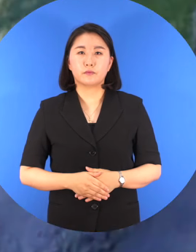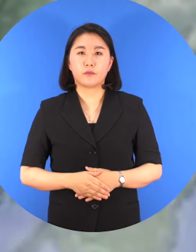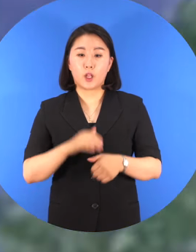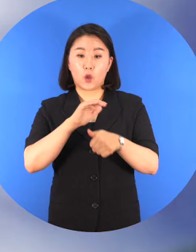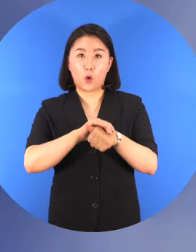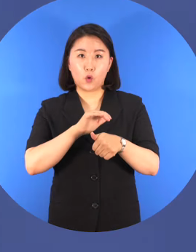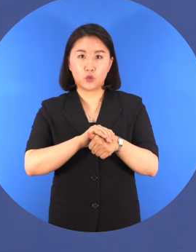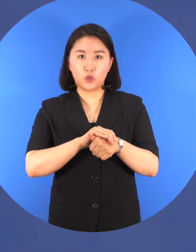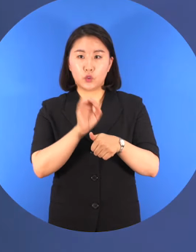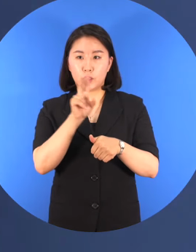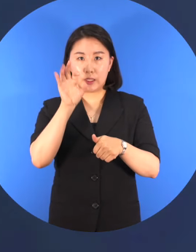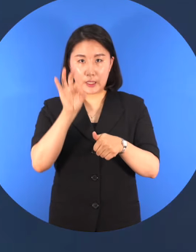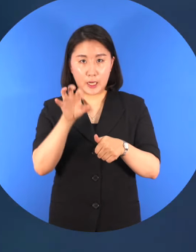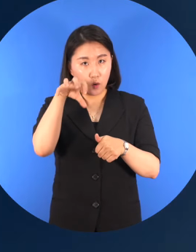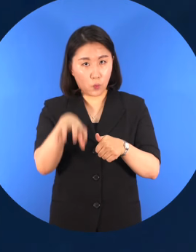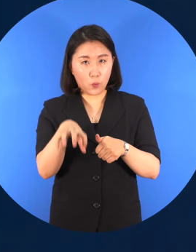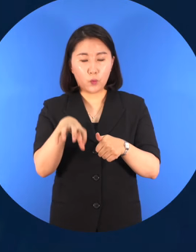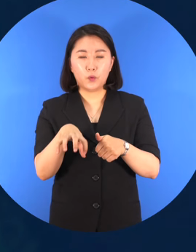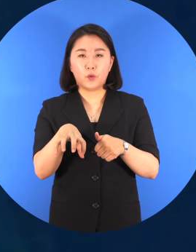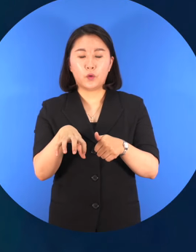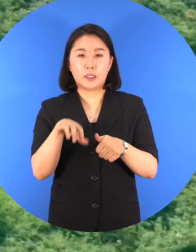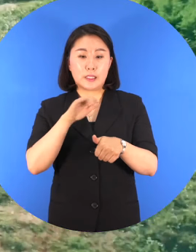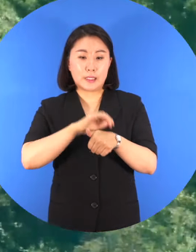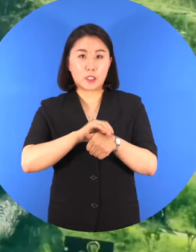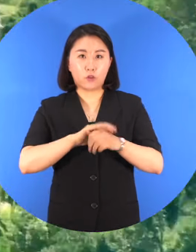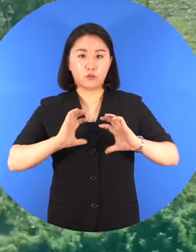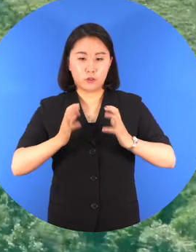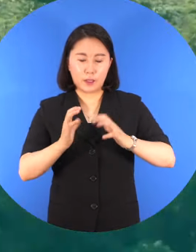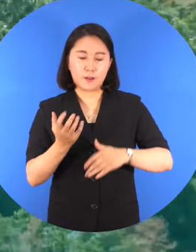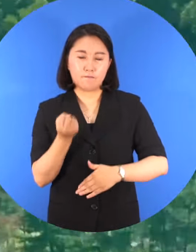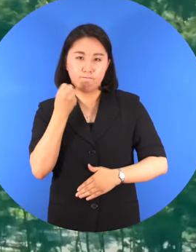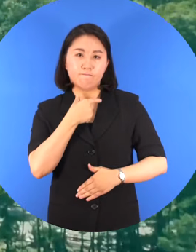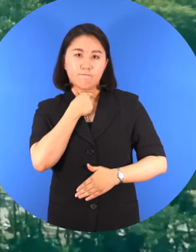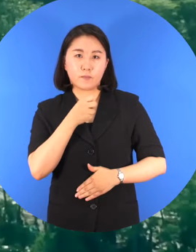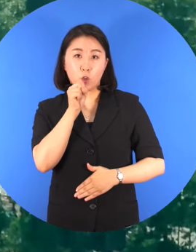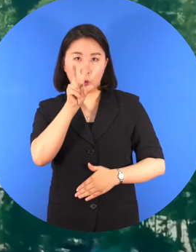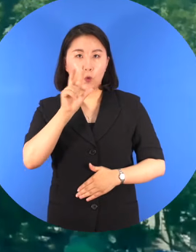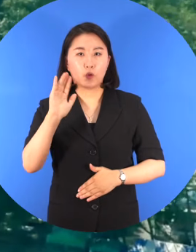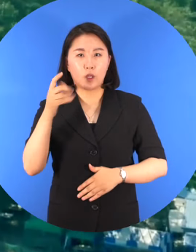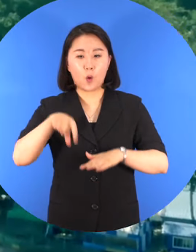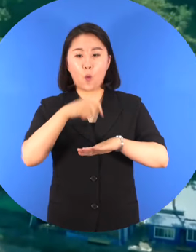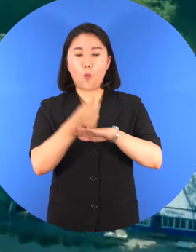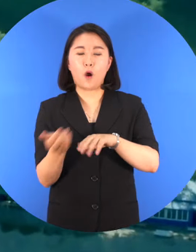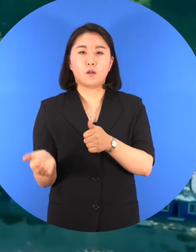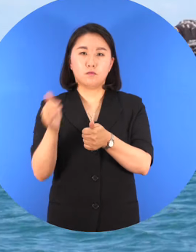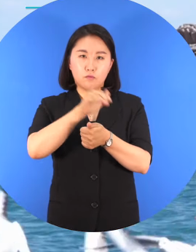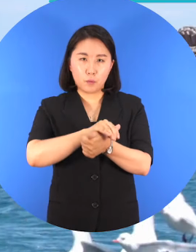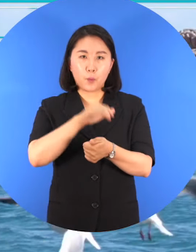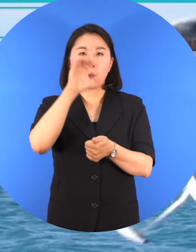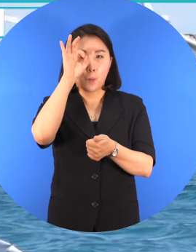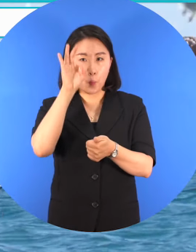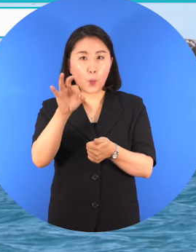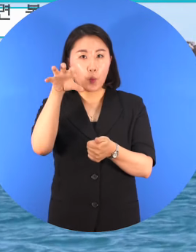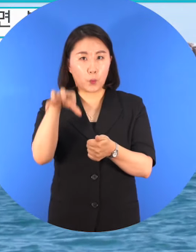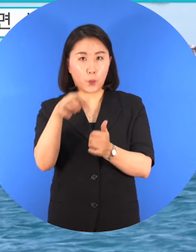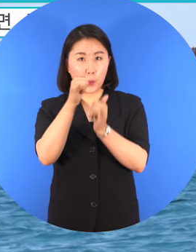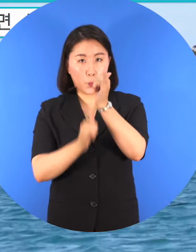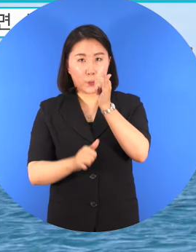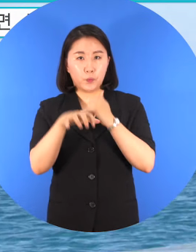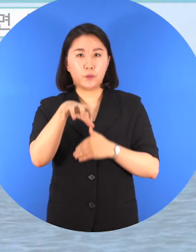경주시 양북면 봉길리, 신라를 지키려는 염원으로 용의된 문무대왕의 수중릉이 보이는